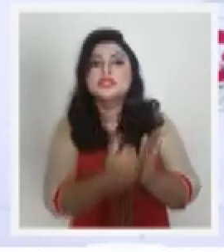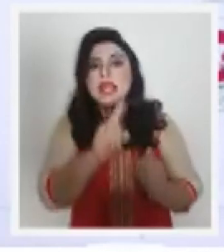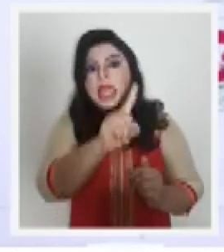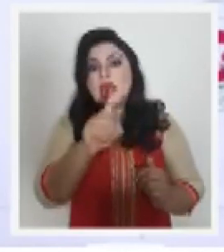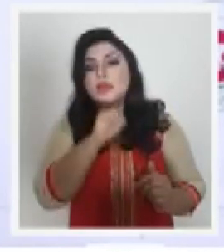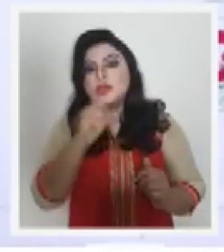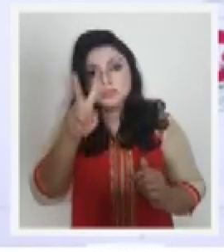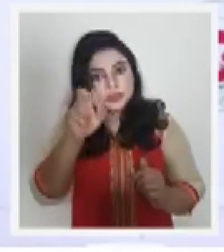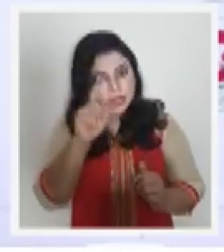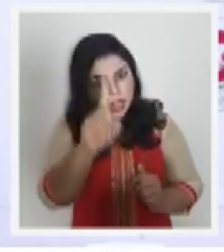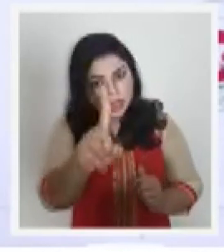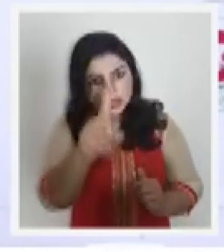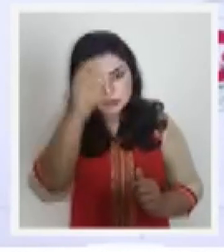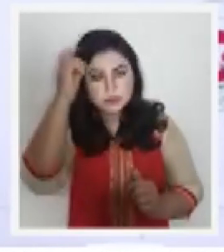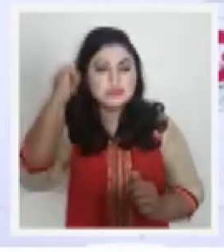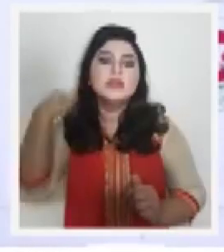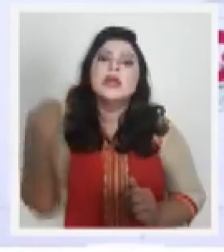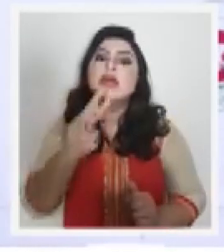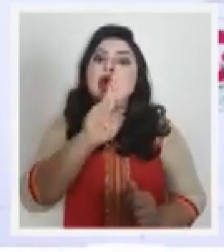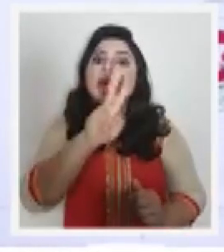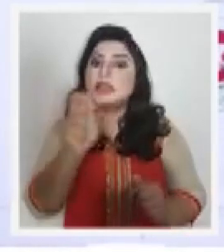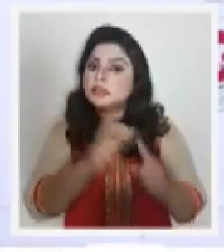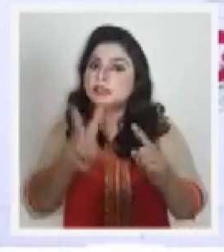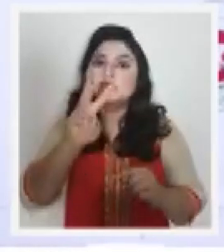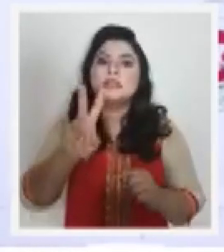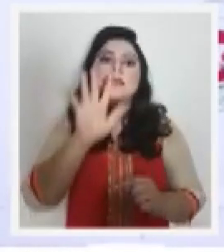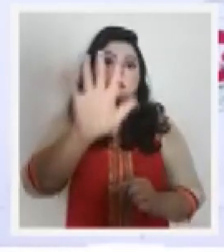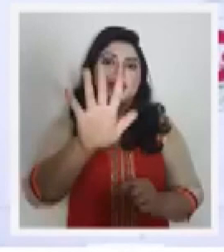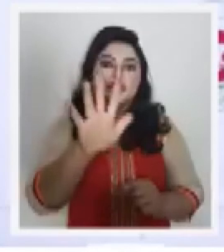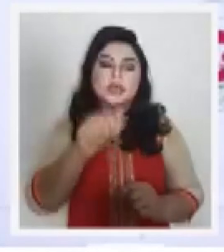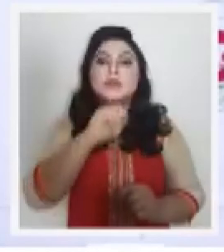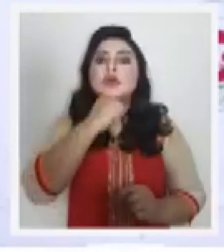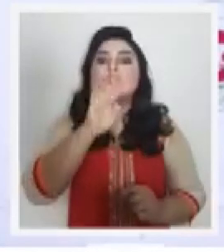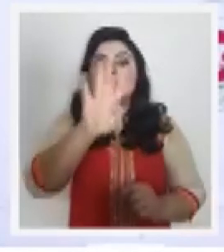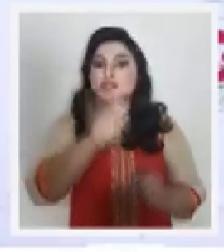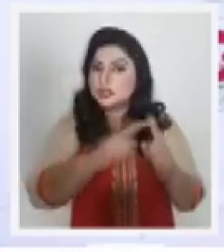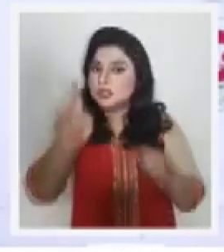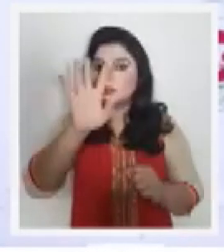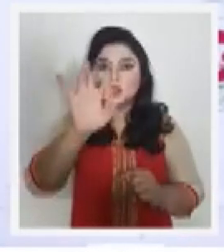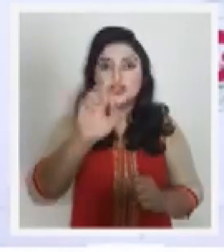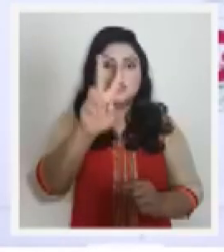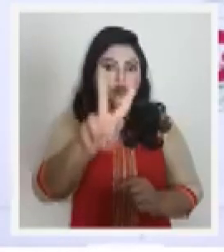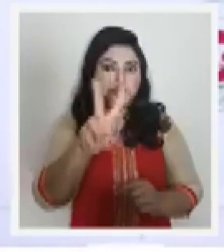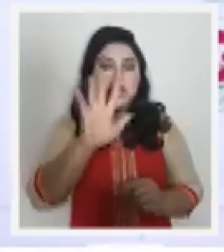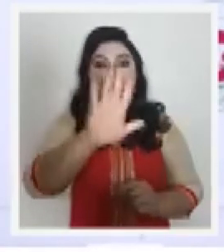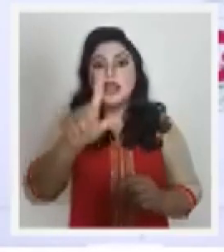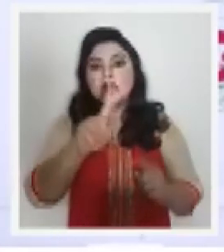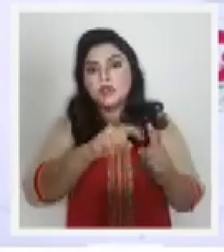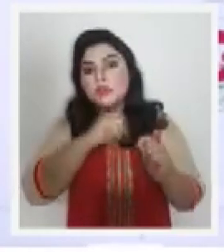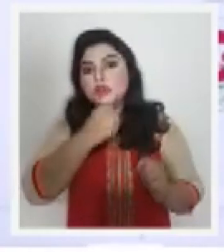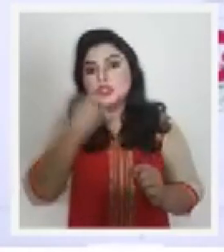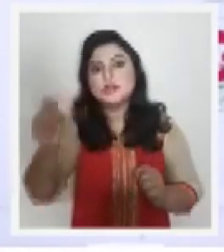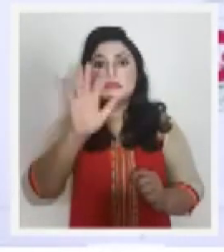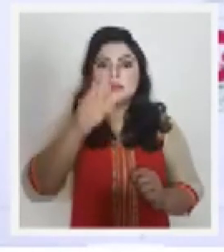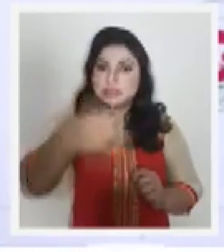বয়স বিভাজনে 24 ঘন্টায় যারা মৃত্যুবরণ করেছেন, বয়স বিভাজনে তাদের সংখ্যা 11 থেকে 20 বছর 1 জন,